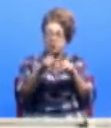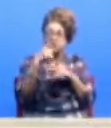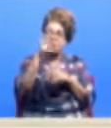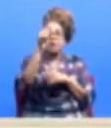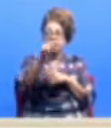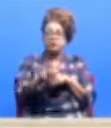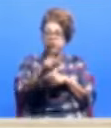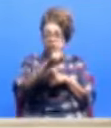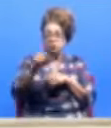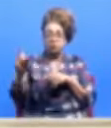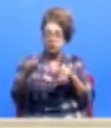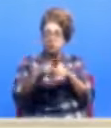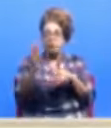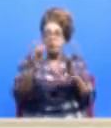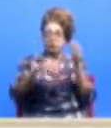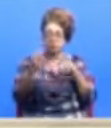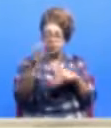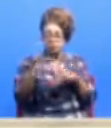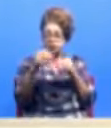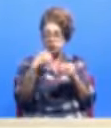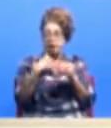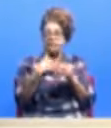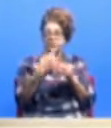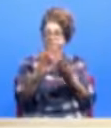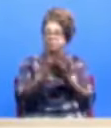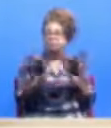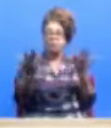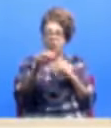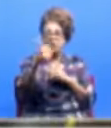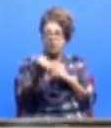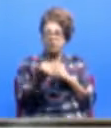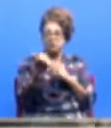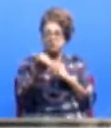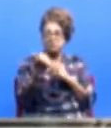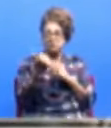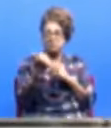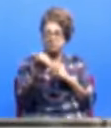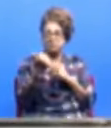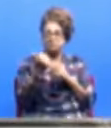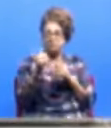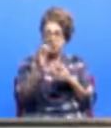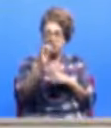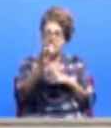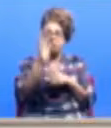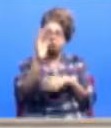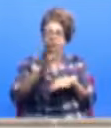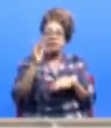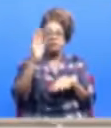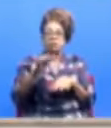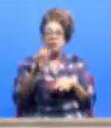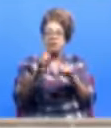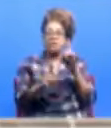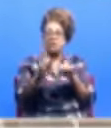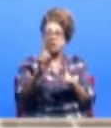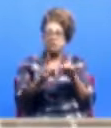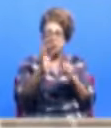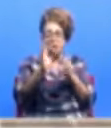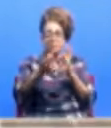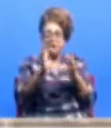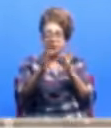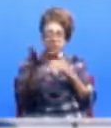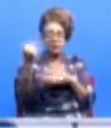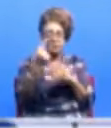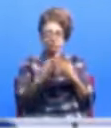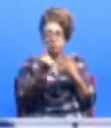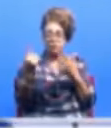Mwekundu likichangia katika kuwapa pesa na bidhaa zingine za kimsingi waathiriwa wa mkasa wa moto eneo la Embakasi wiki